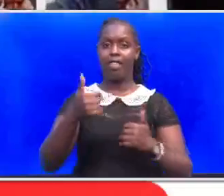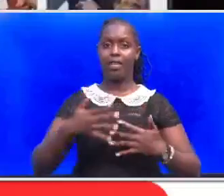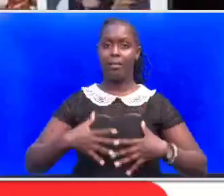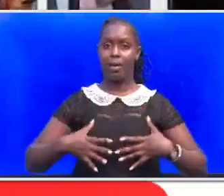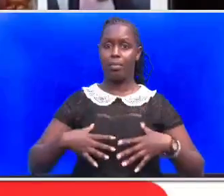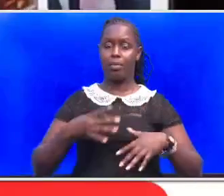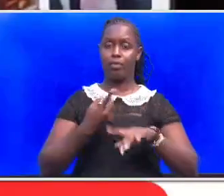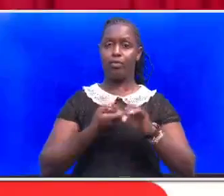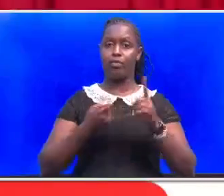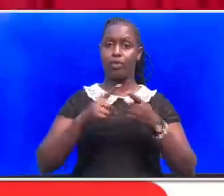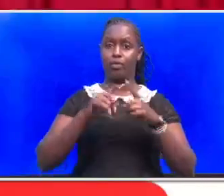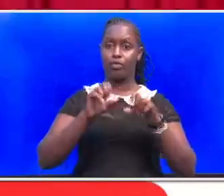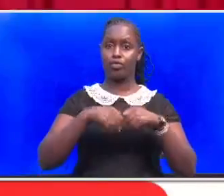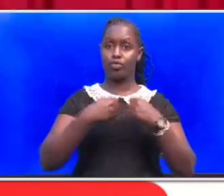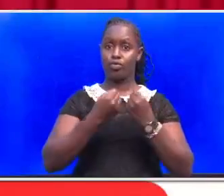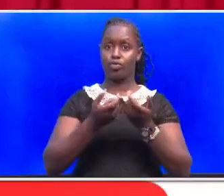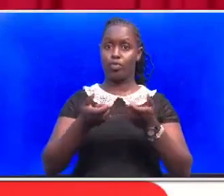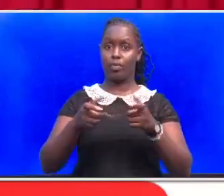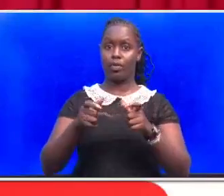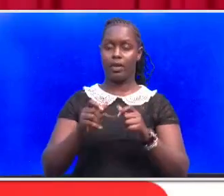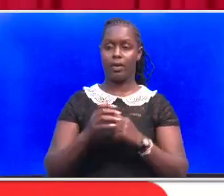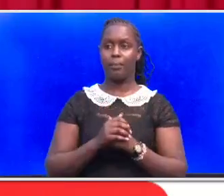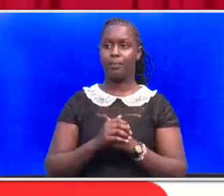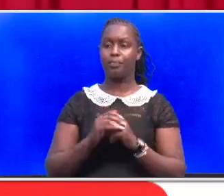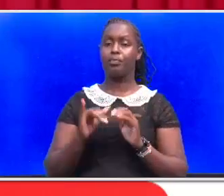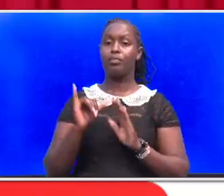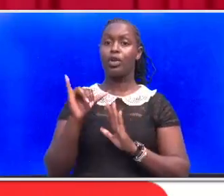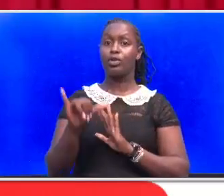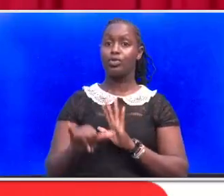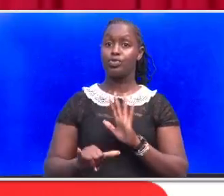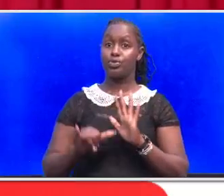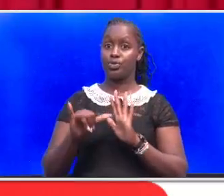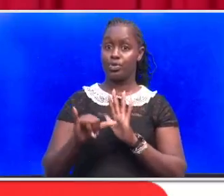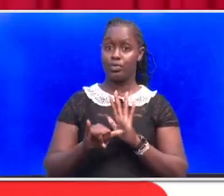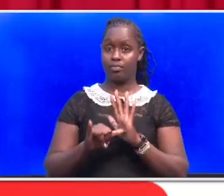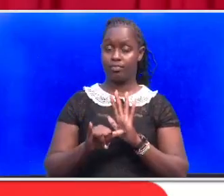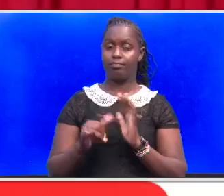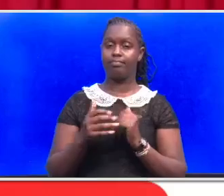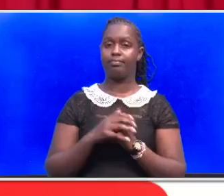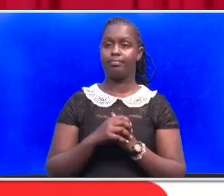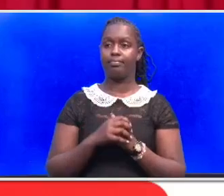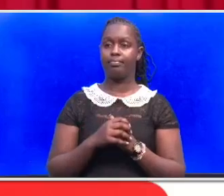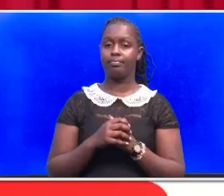ya kijamii. YouTube, for example,